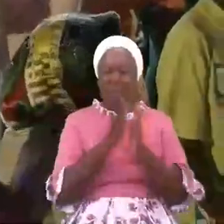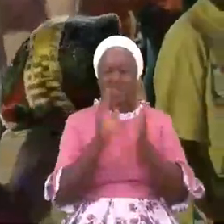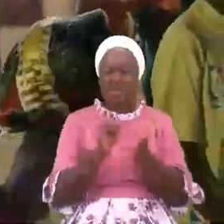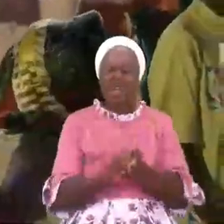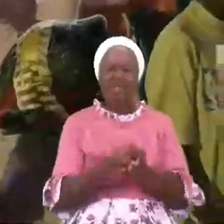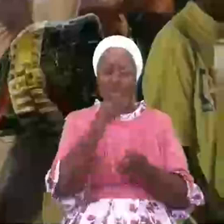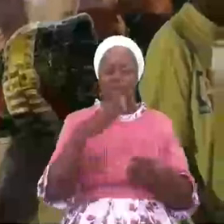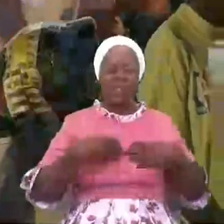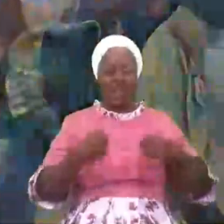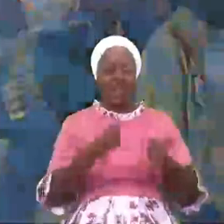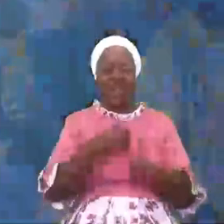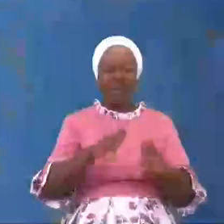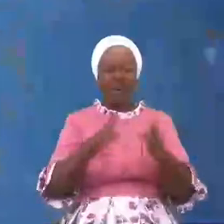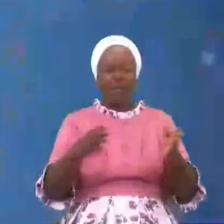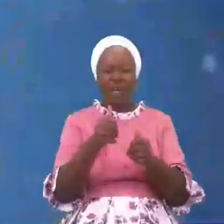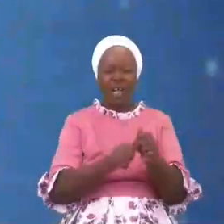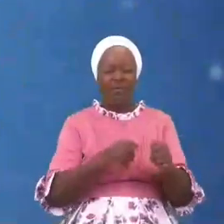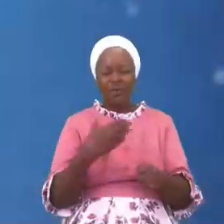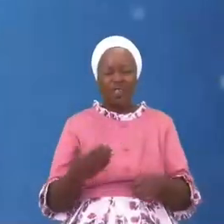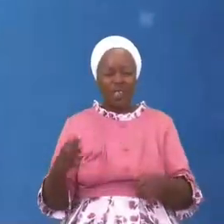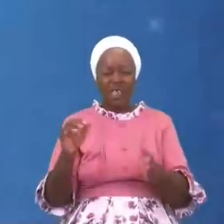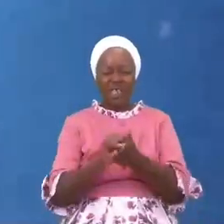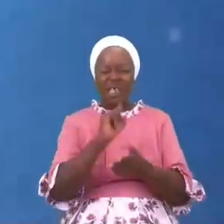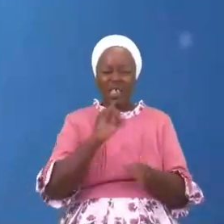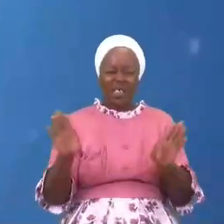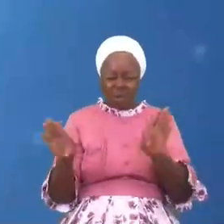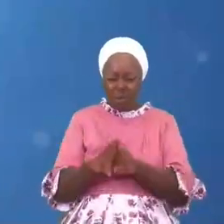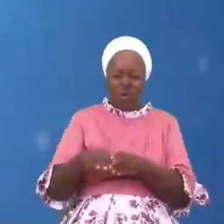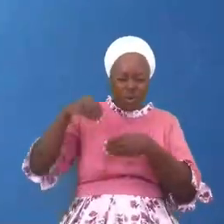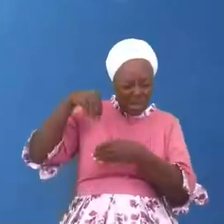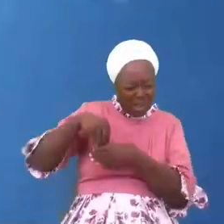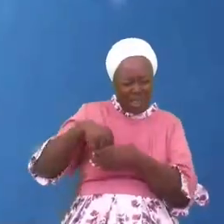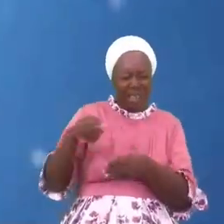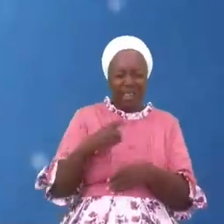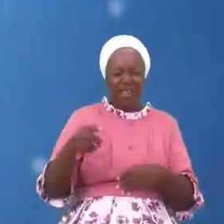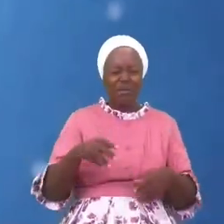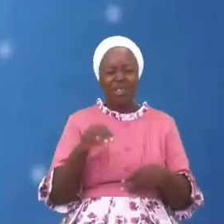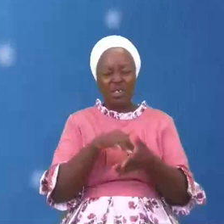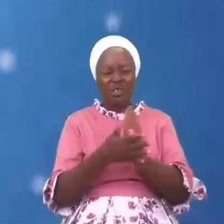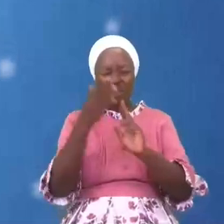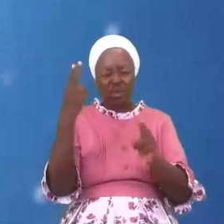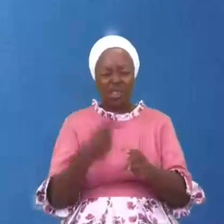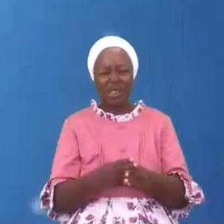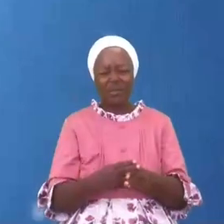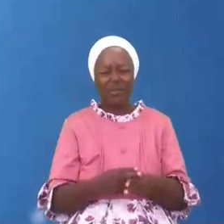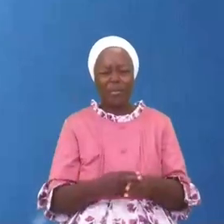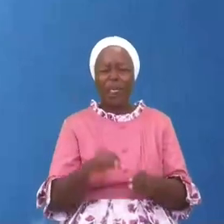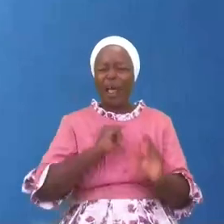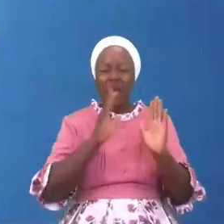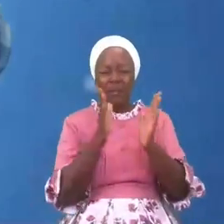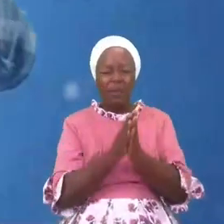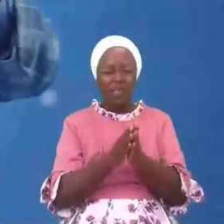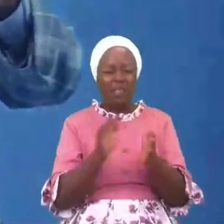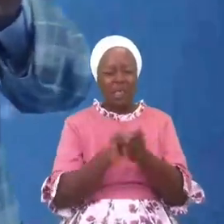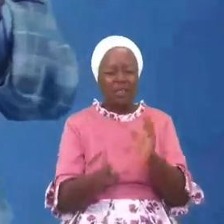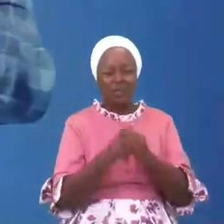libre cours à la parole de Dieu. Ouvre tout maintenant. Qui est bloqué au nom de Jésus. Je